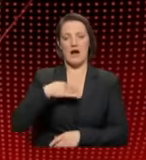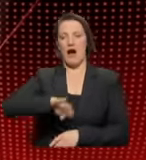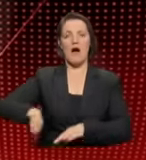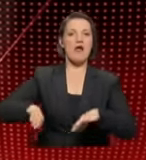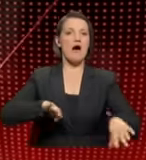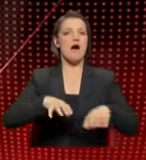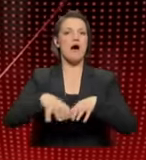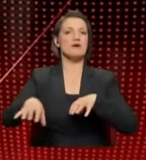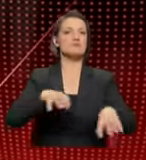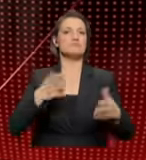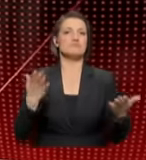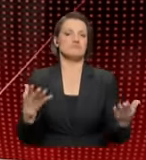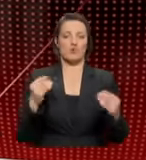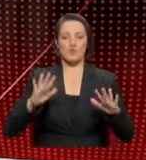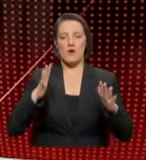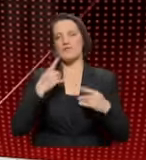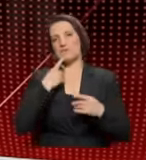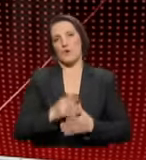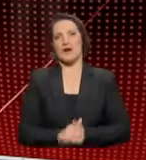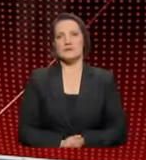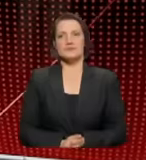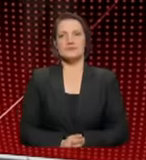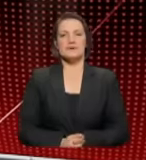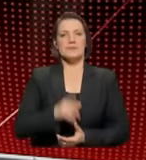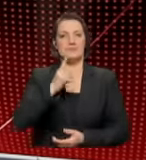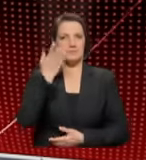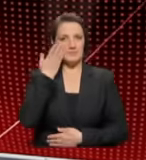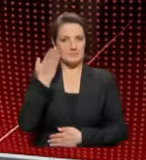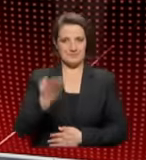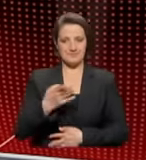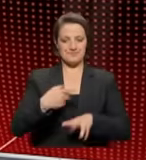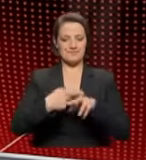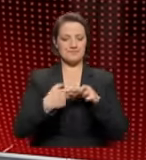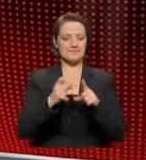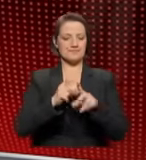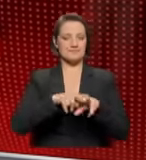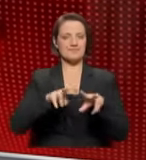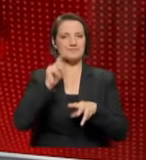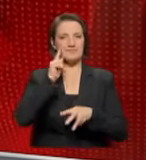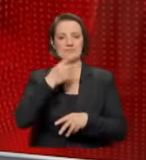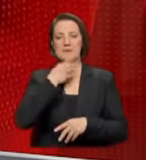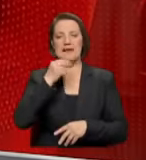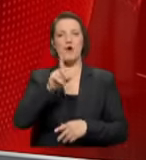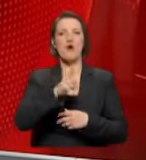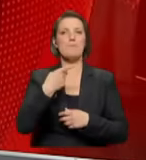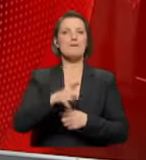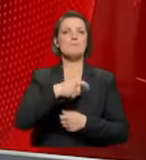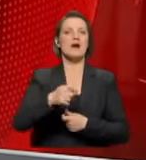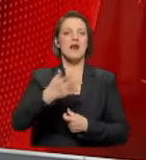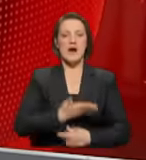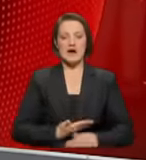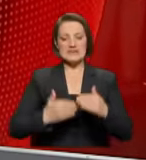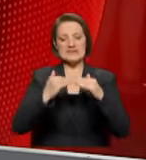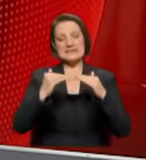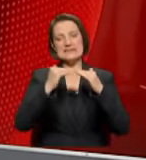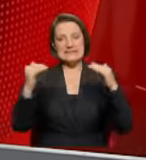ötelenmek, ayrı tutulmak çok tuhaf diyorlar. Bir izleyicimiz de Erdem Bey şöyle demiş: emeklilerin 10 bin lira maaşla açlık